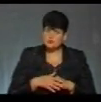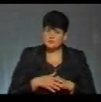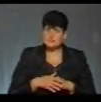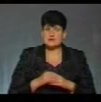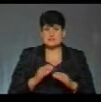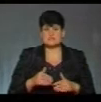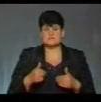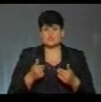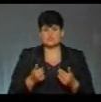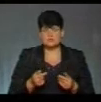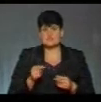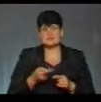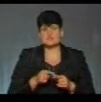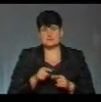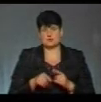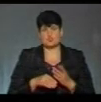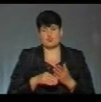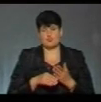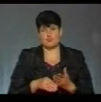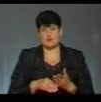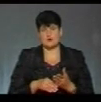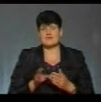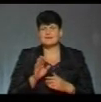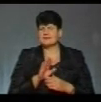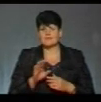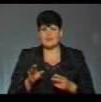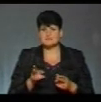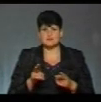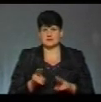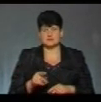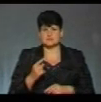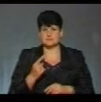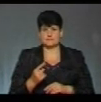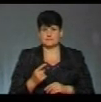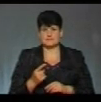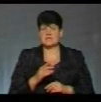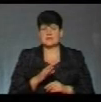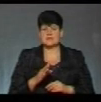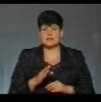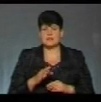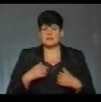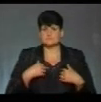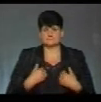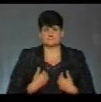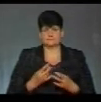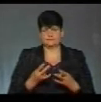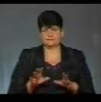і звернутися за цією допомогою. Не залишатись наодинці і теж не впадати в відчай. Тому